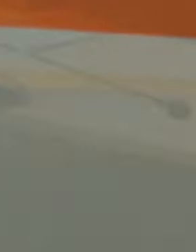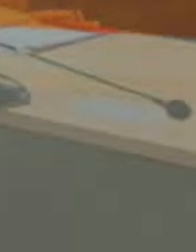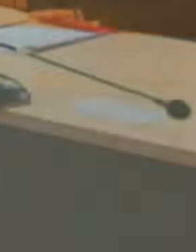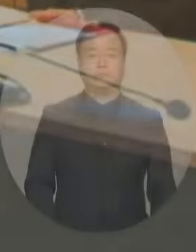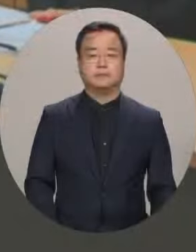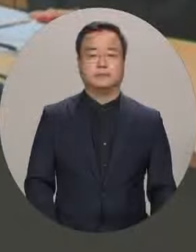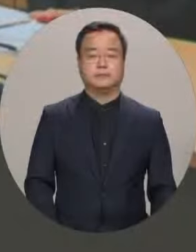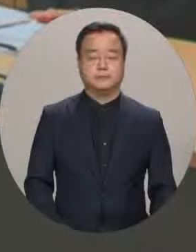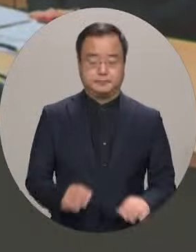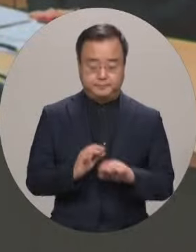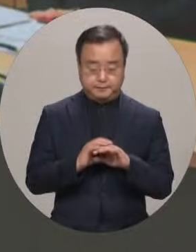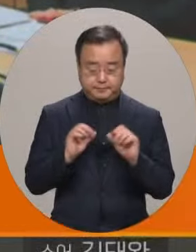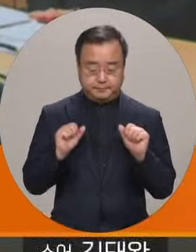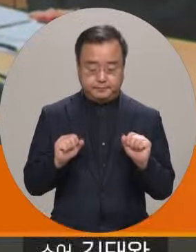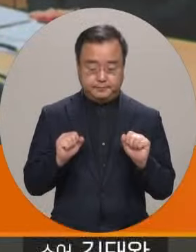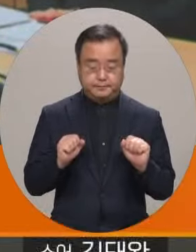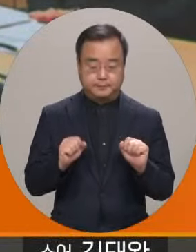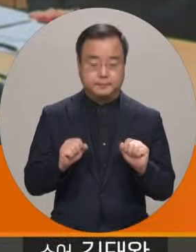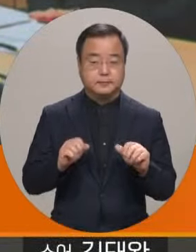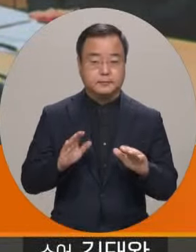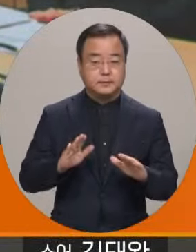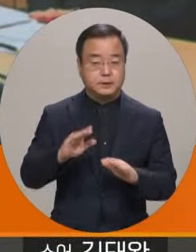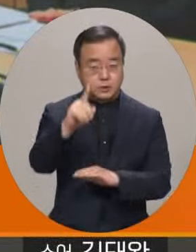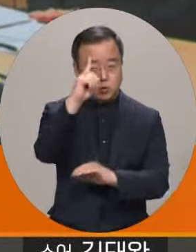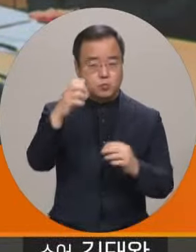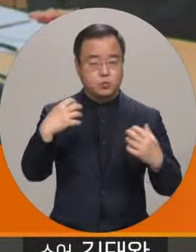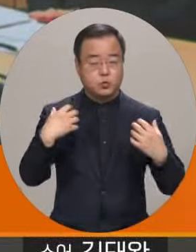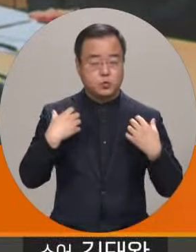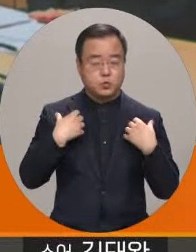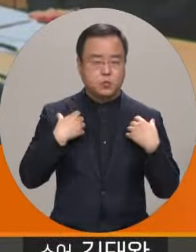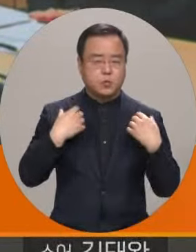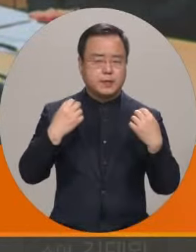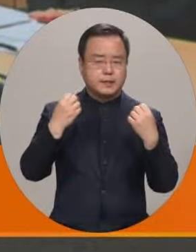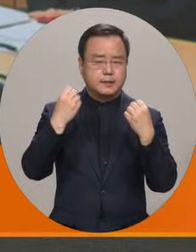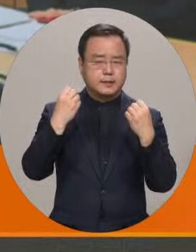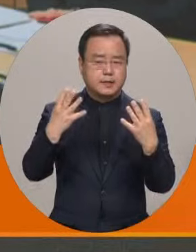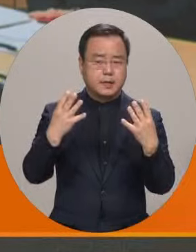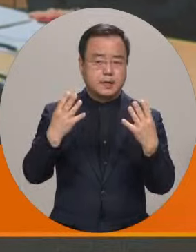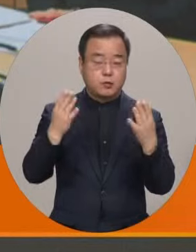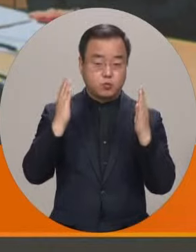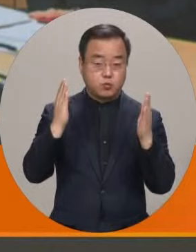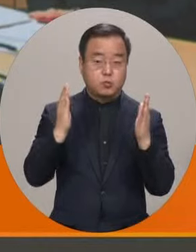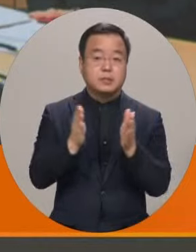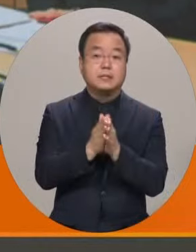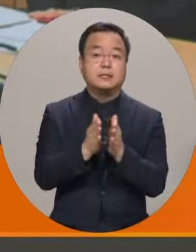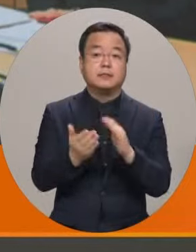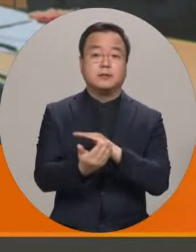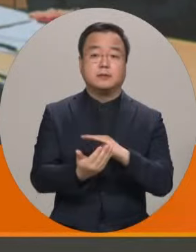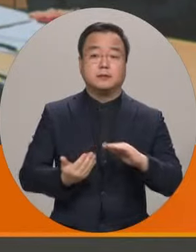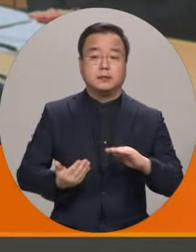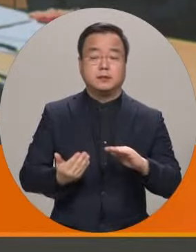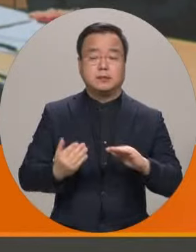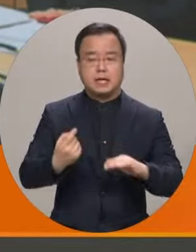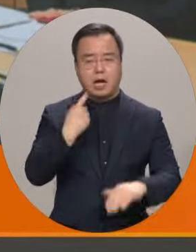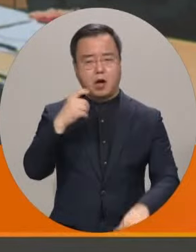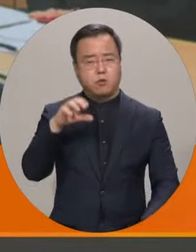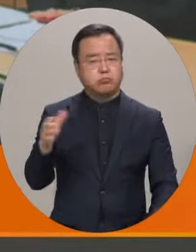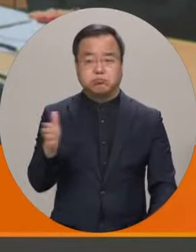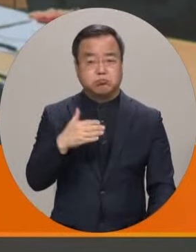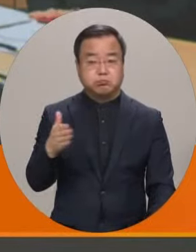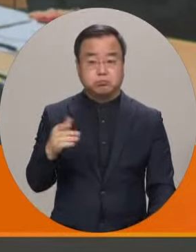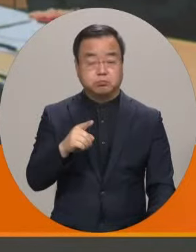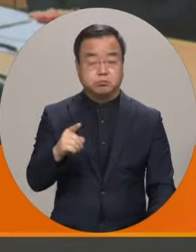정부가 새학기를 앞두고 사교육 없이도 자기주도 학습 능력을 높이기 위한 지원 체제를 강화하기로